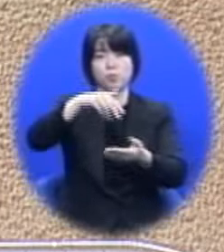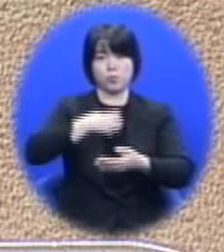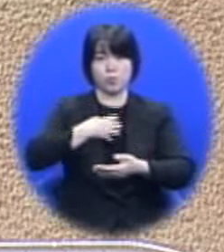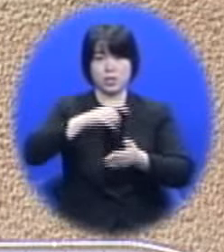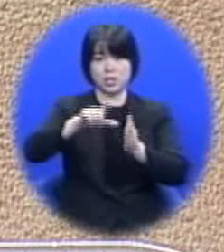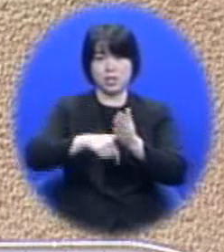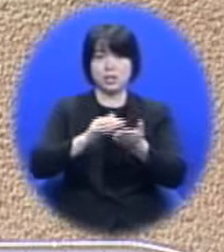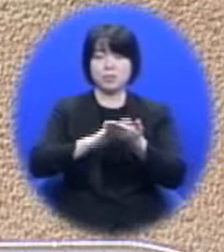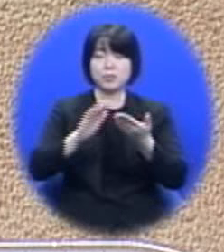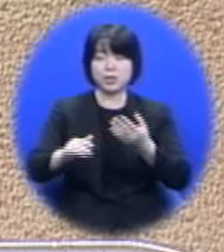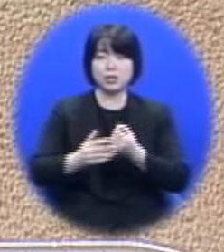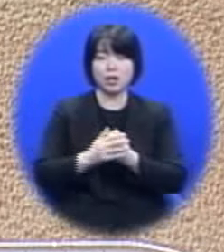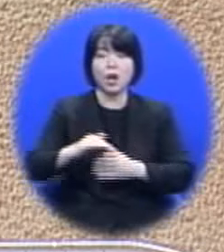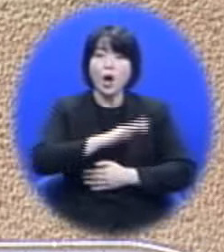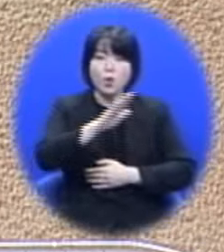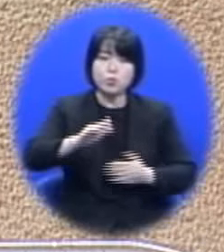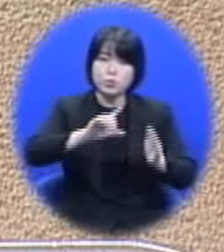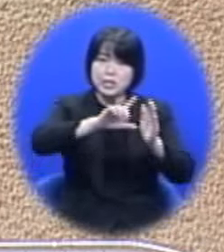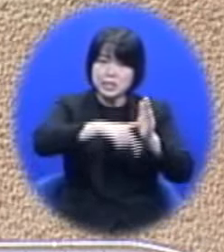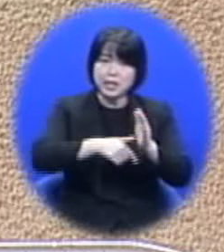우리 시대가 만약에 망한다면